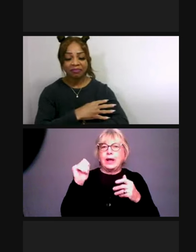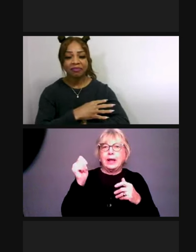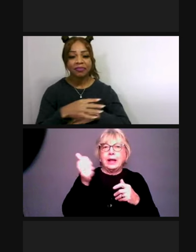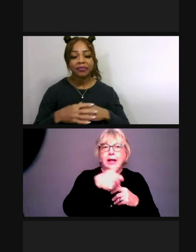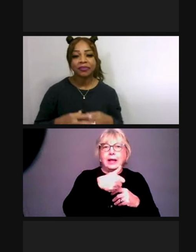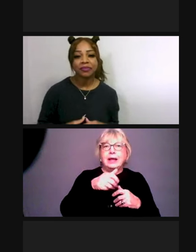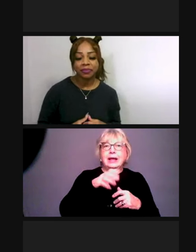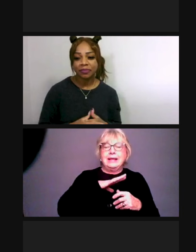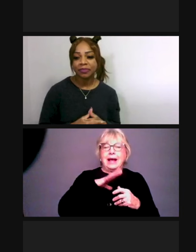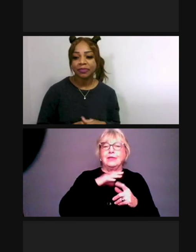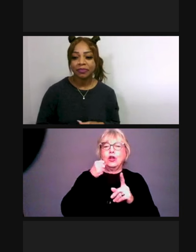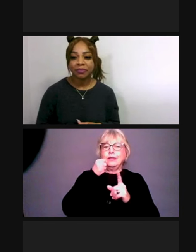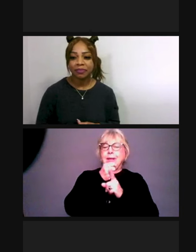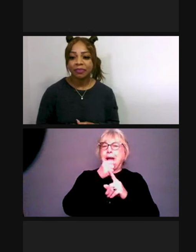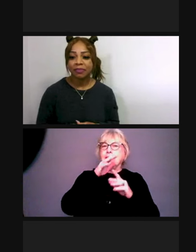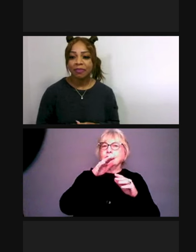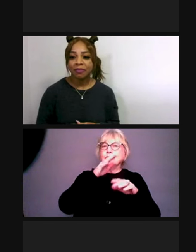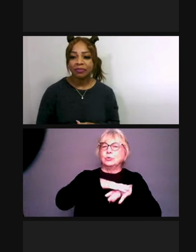ceux des autres.